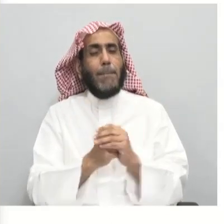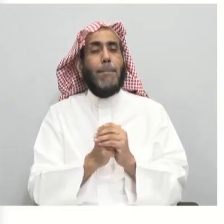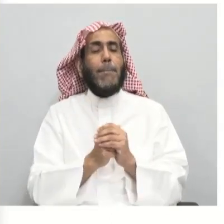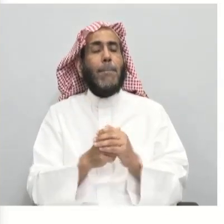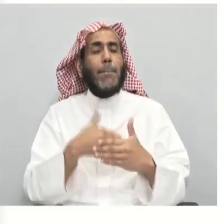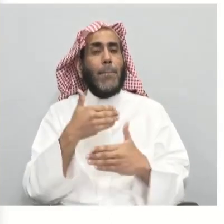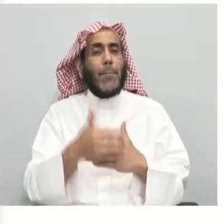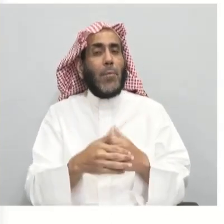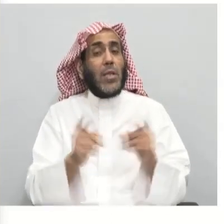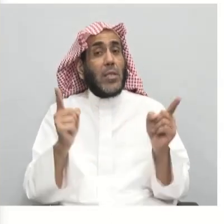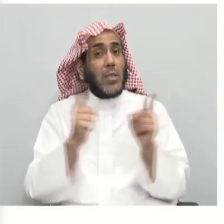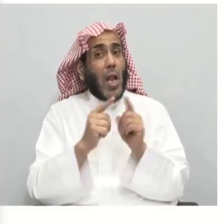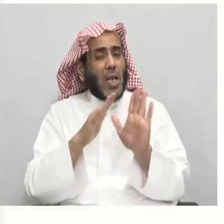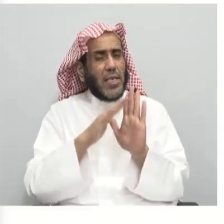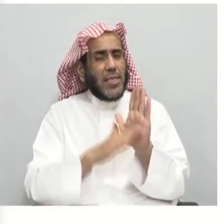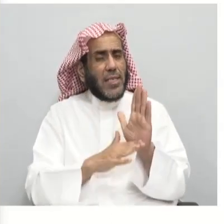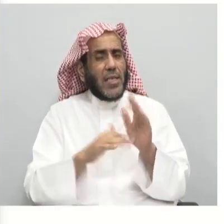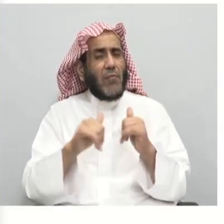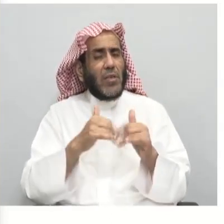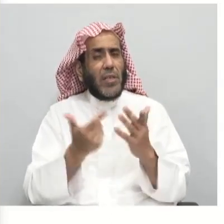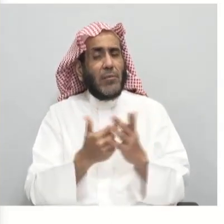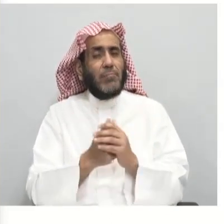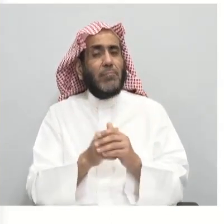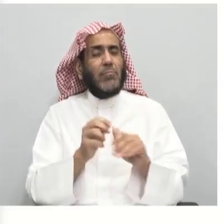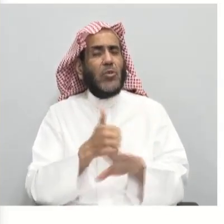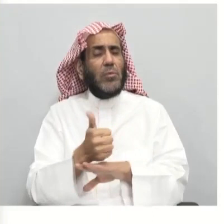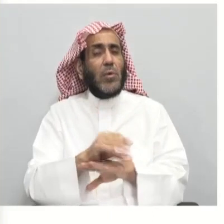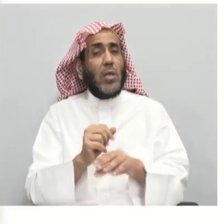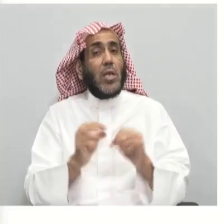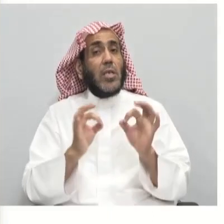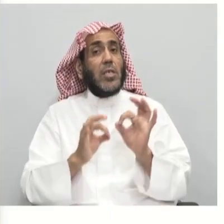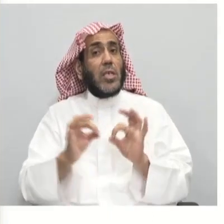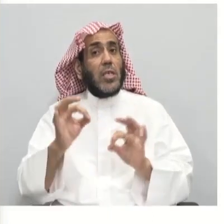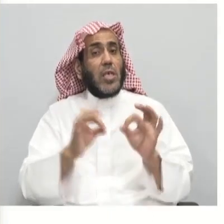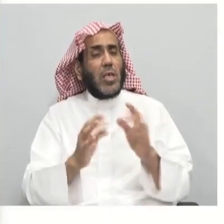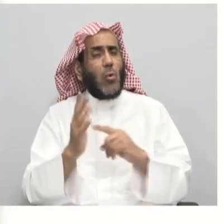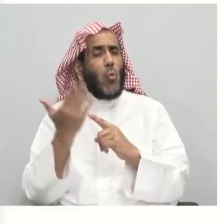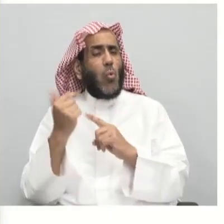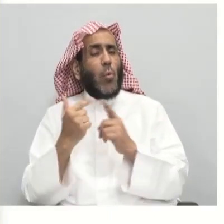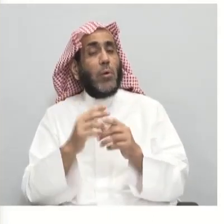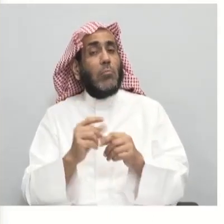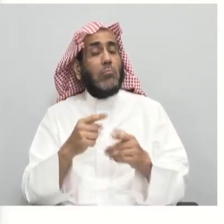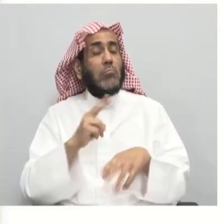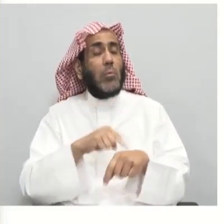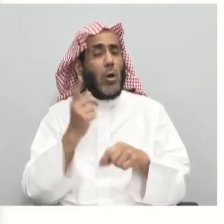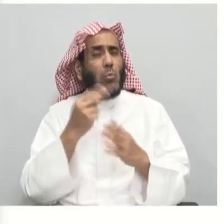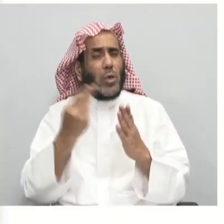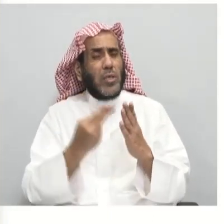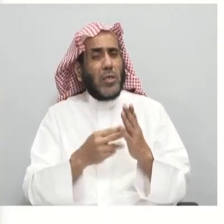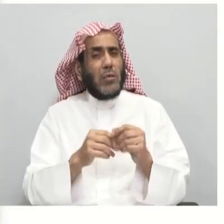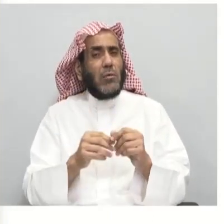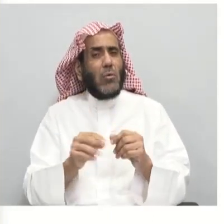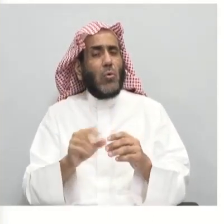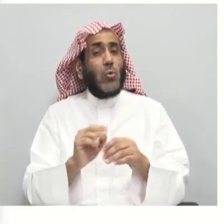كذلك التلخيص عن طريق هذه الاستراتيجيات السابقه عندما اكتب اسئله وارسم